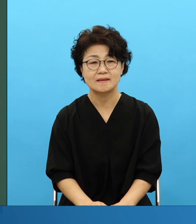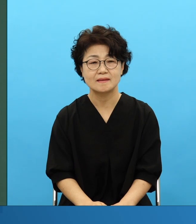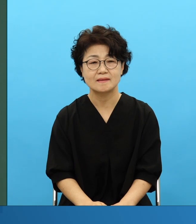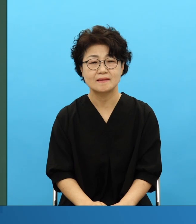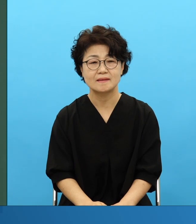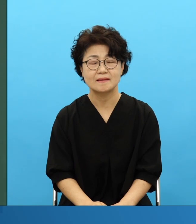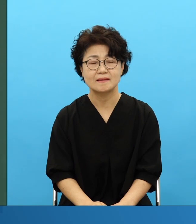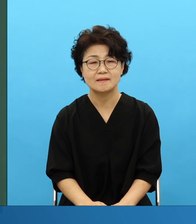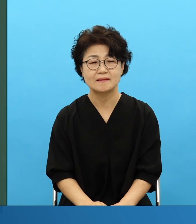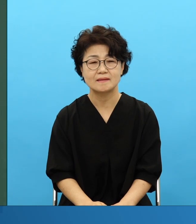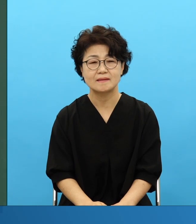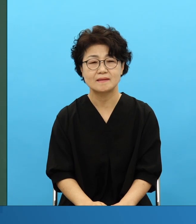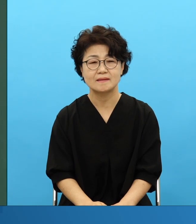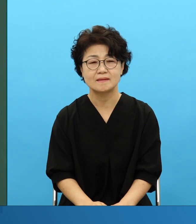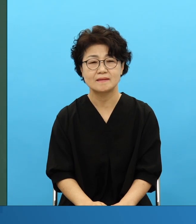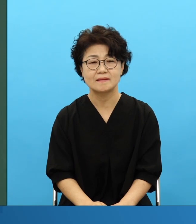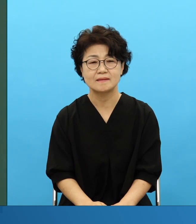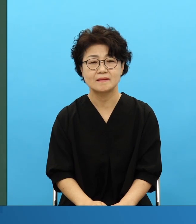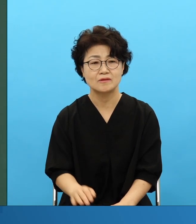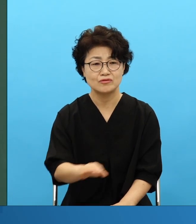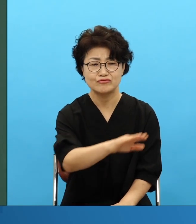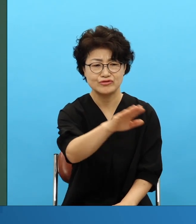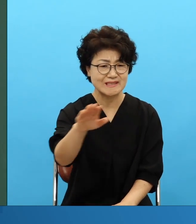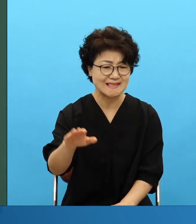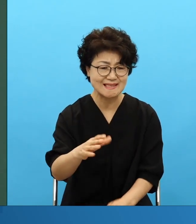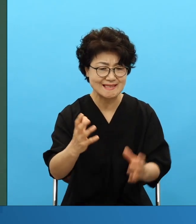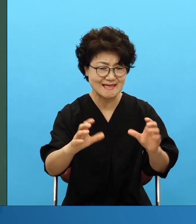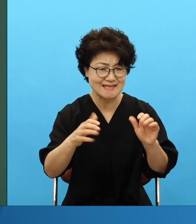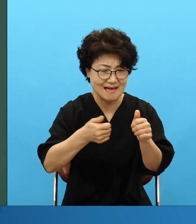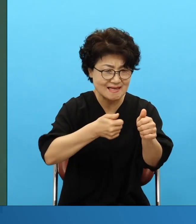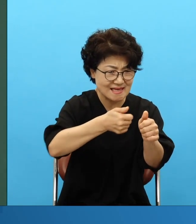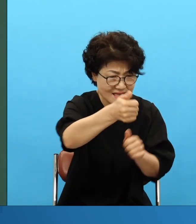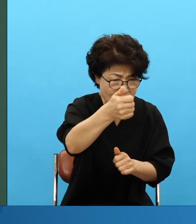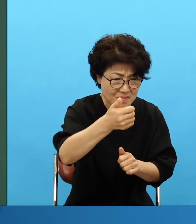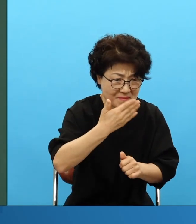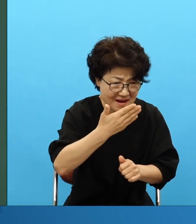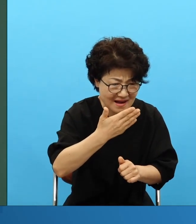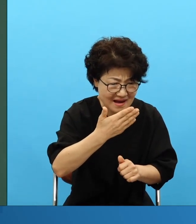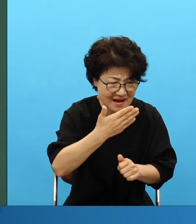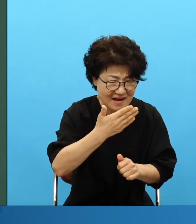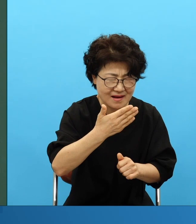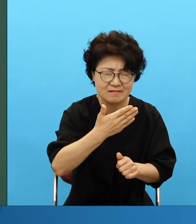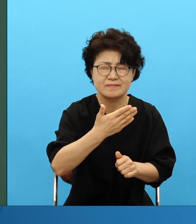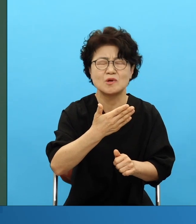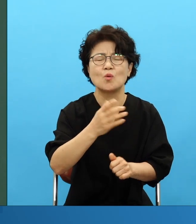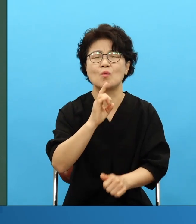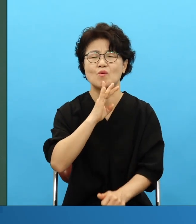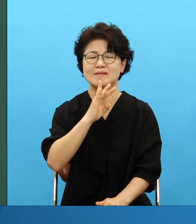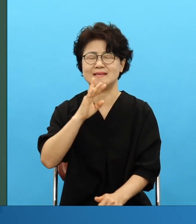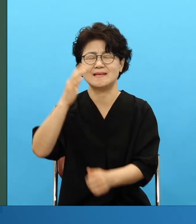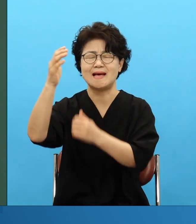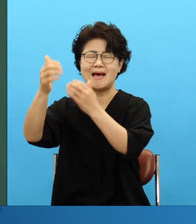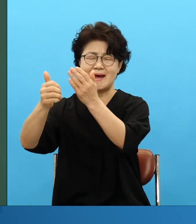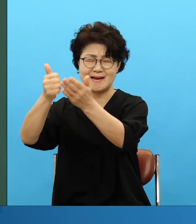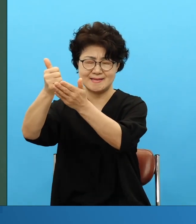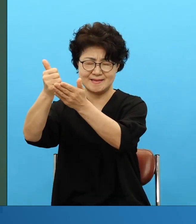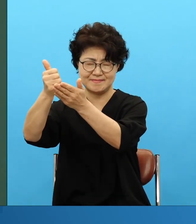다른 것으로는 세상 이길 수 없습니다. Because we cannot win over the world with anything else.